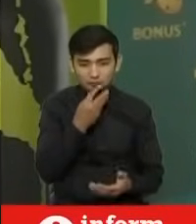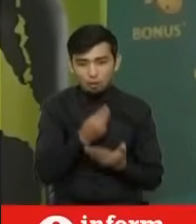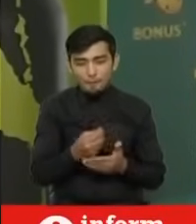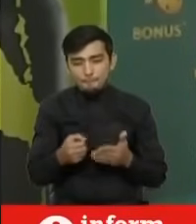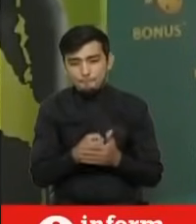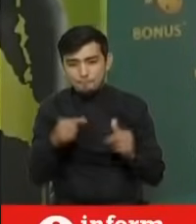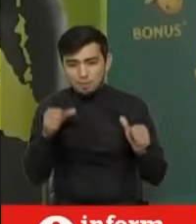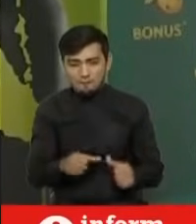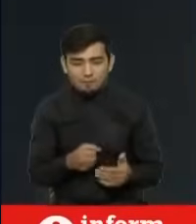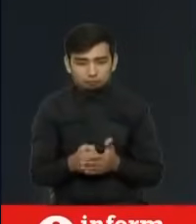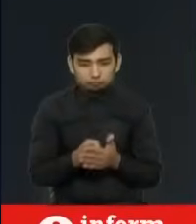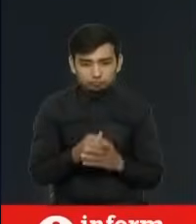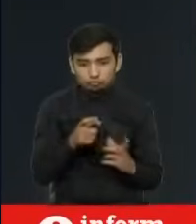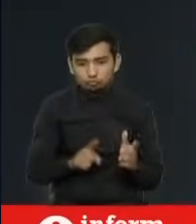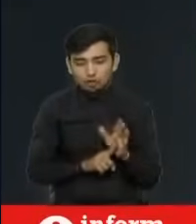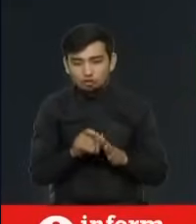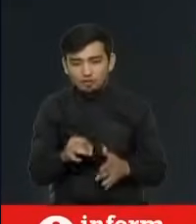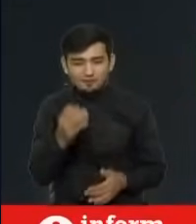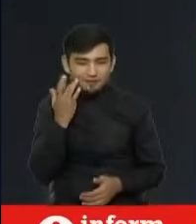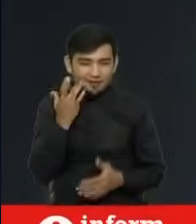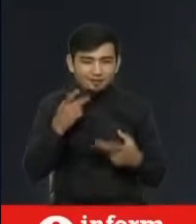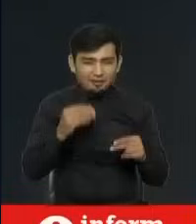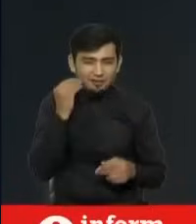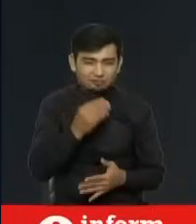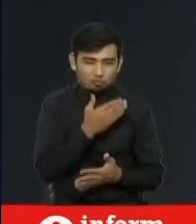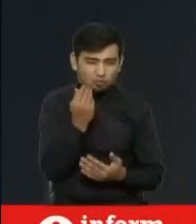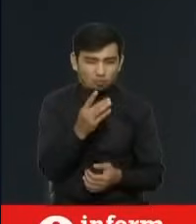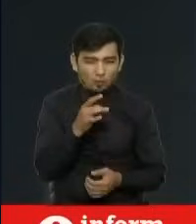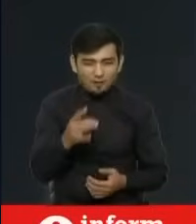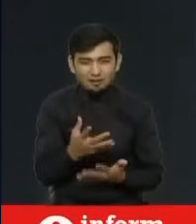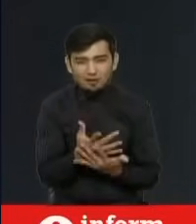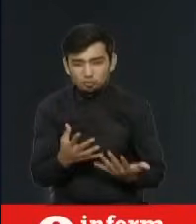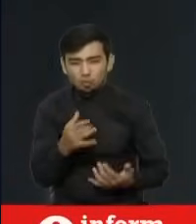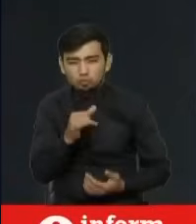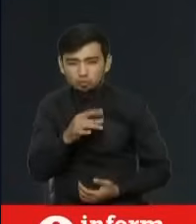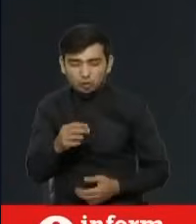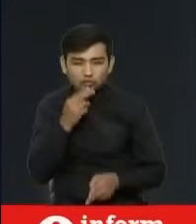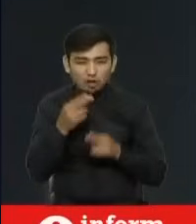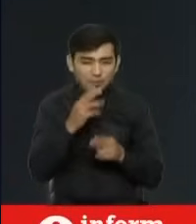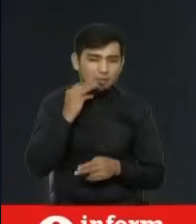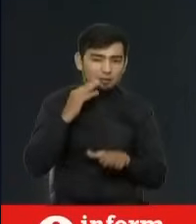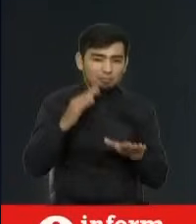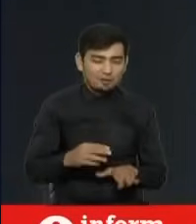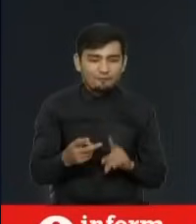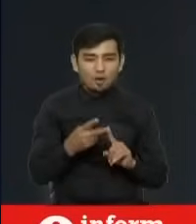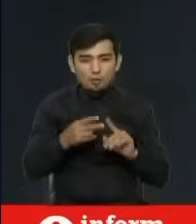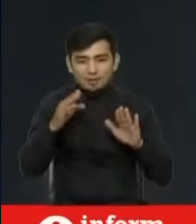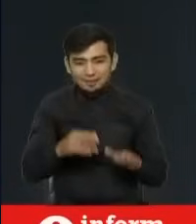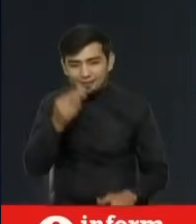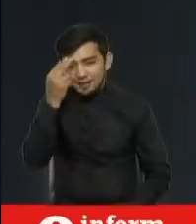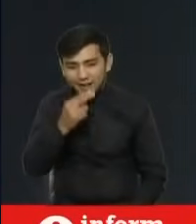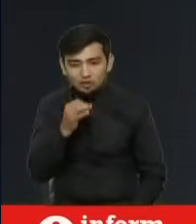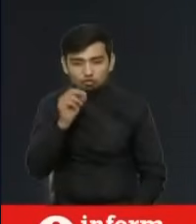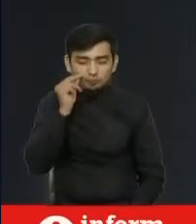права люди стали активнее чаще всего на некачественные товары и услуги жалуются жители Алматы на втором месте останне и